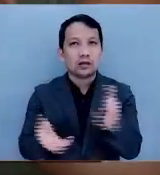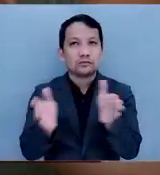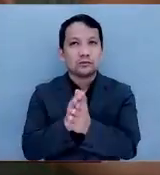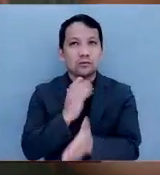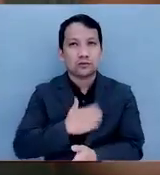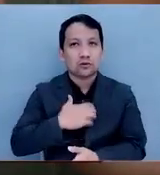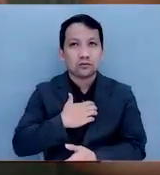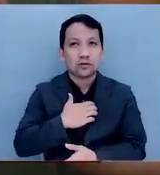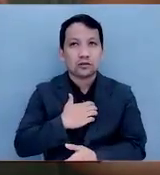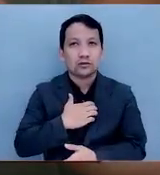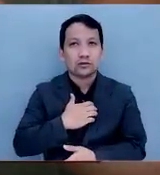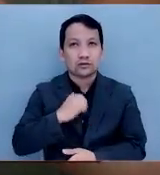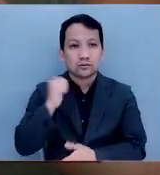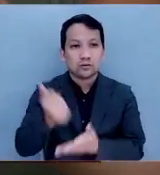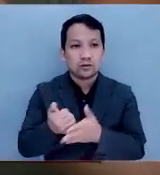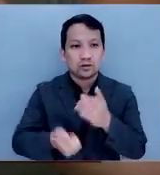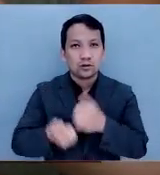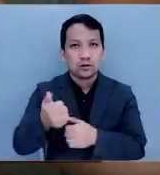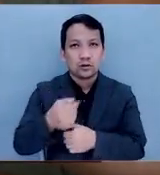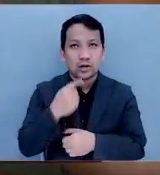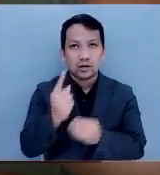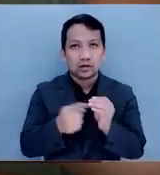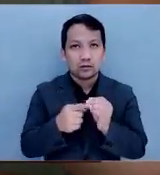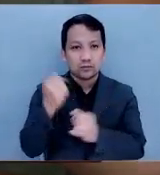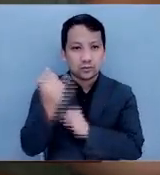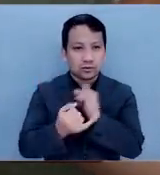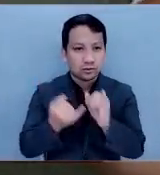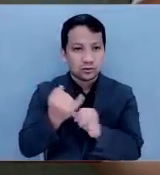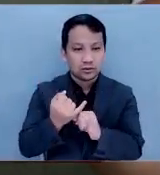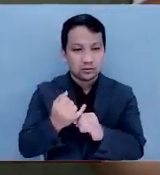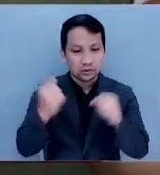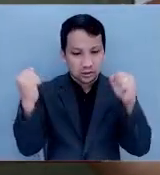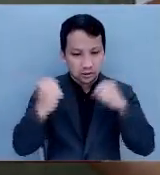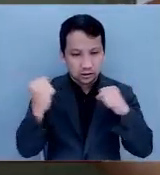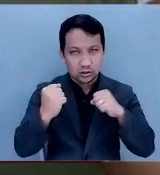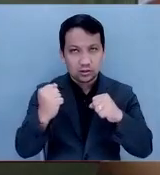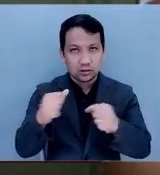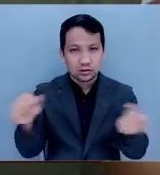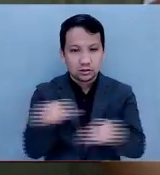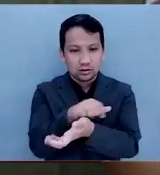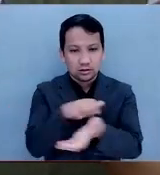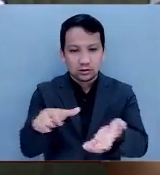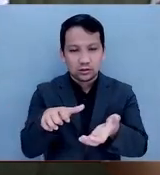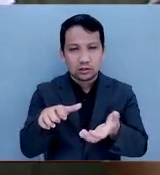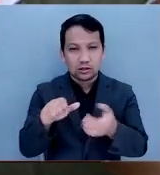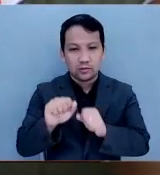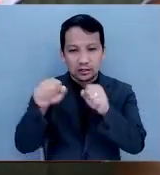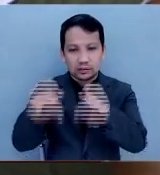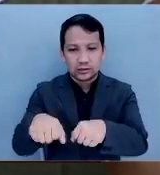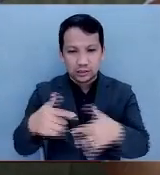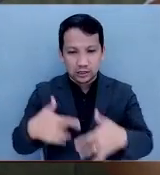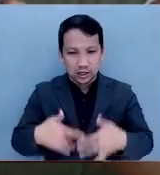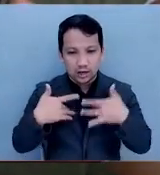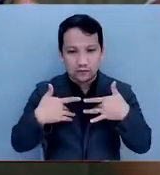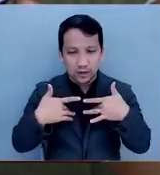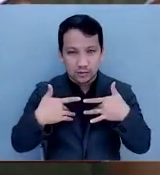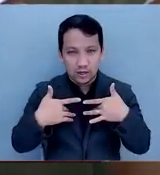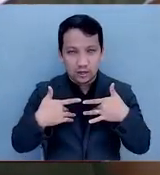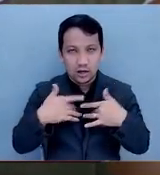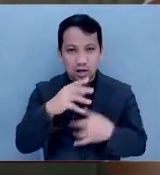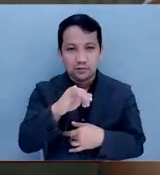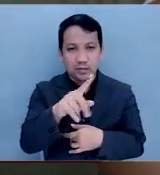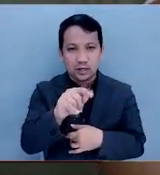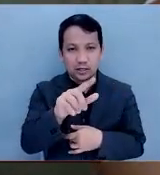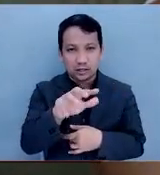to the arbitral award, that is a violation of an international treaty, you know, the destruction of maritime life. Particularly if